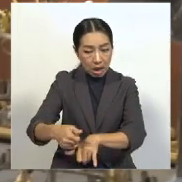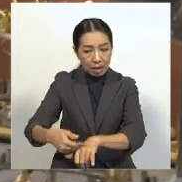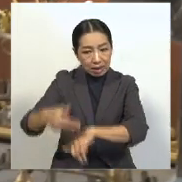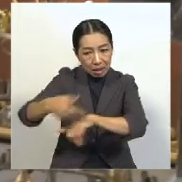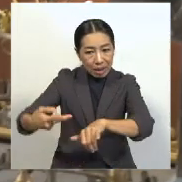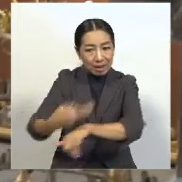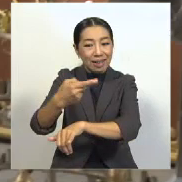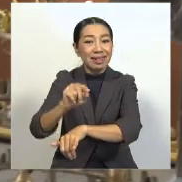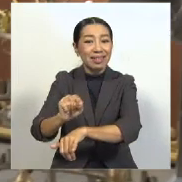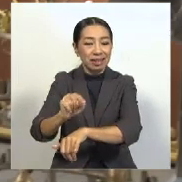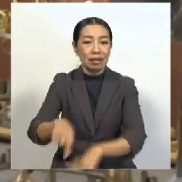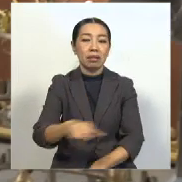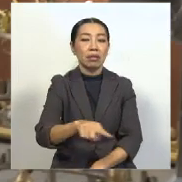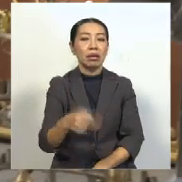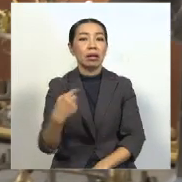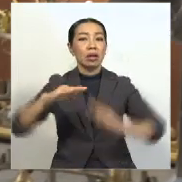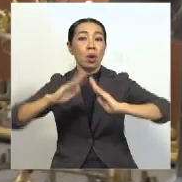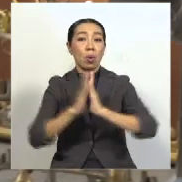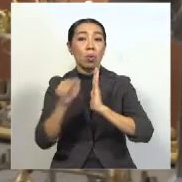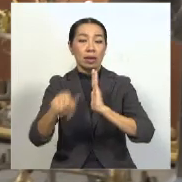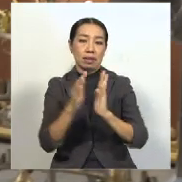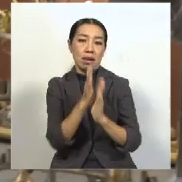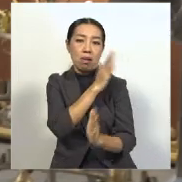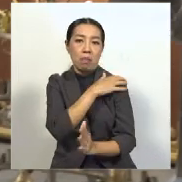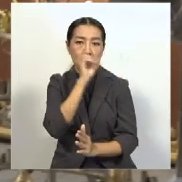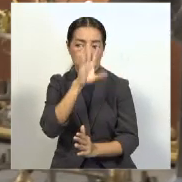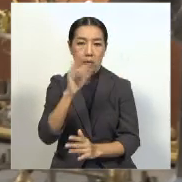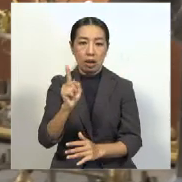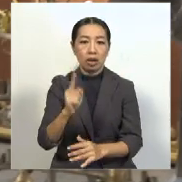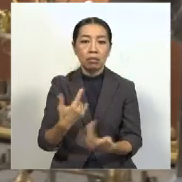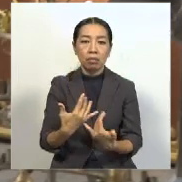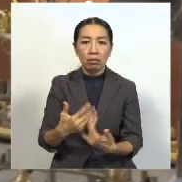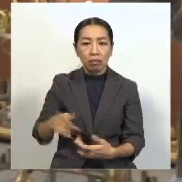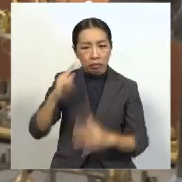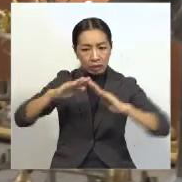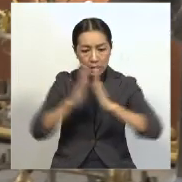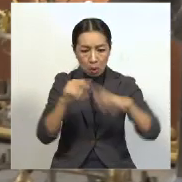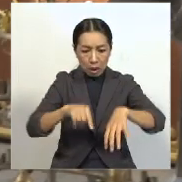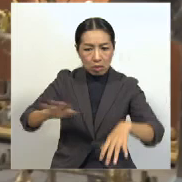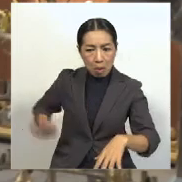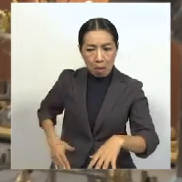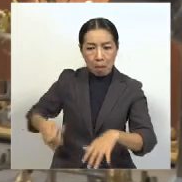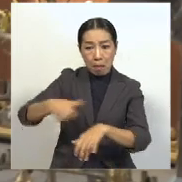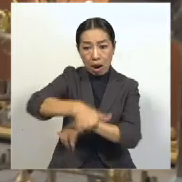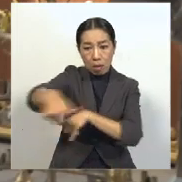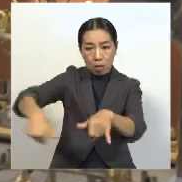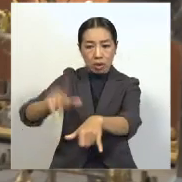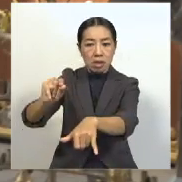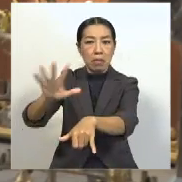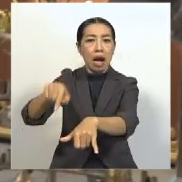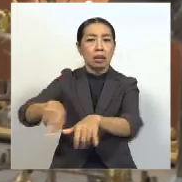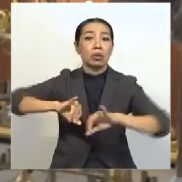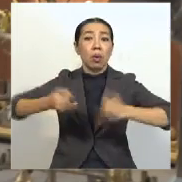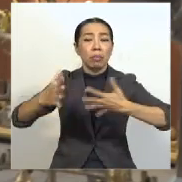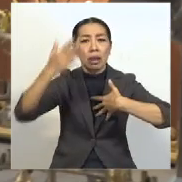คืออันนี้ก็เป็นเสียงของพระลูกวัดวัดนครอินทร์นะคะที่บอกว่ามีสุนัขจรจัดที่อาศัยอยู่ภายในวัดเนี่ยประมาณ25ตัวนะเพราะว่